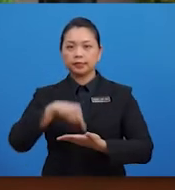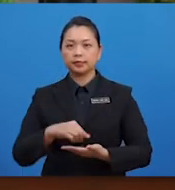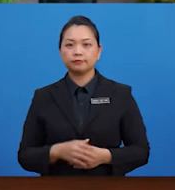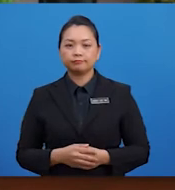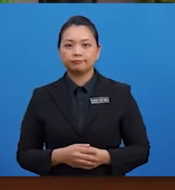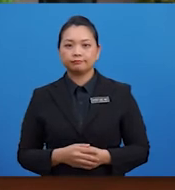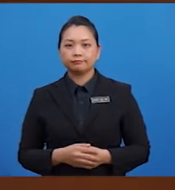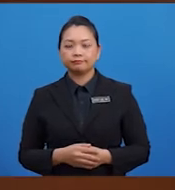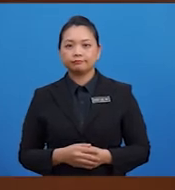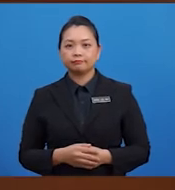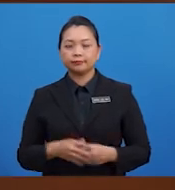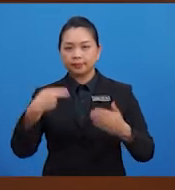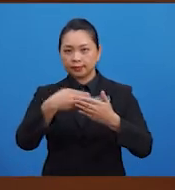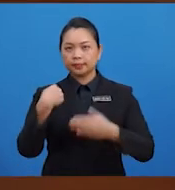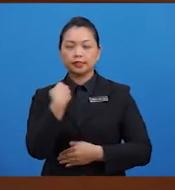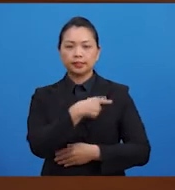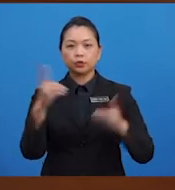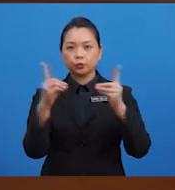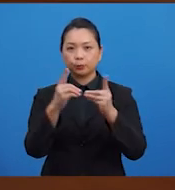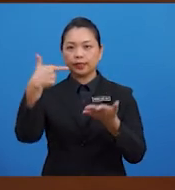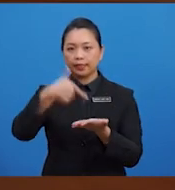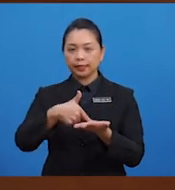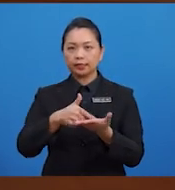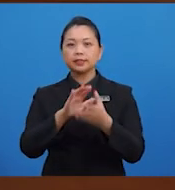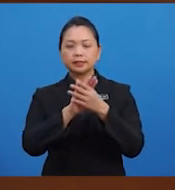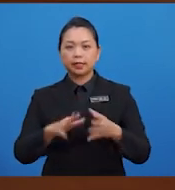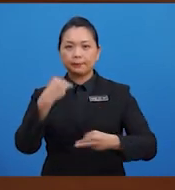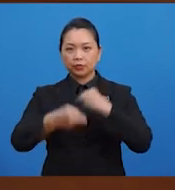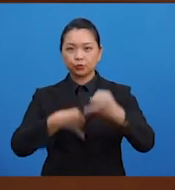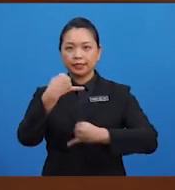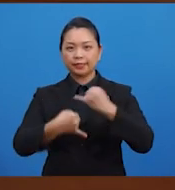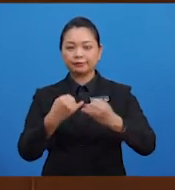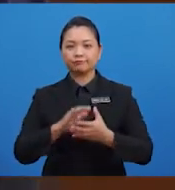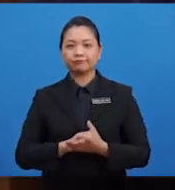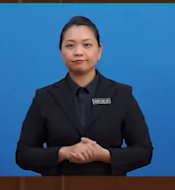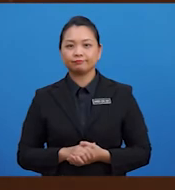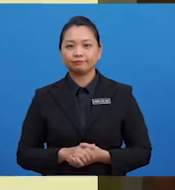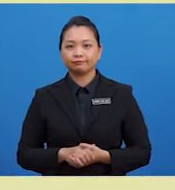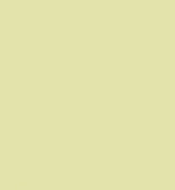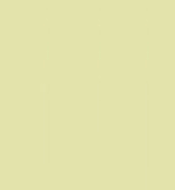ini. Sehingga kita berjumpa lagi. Selamat maju jaya.